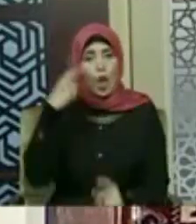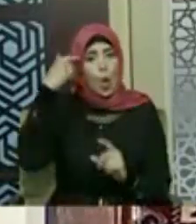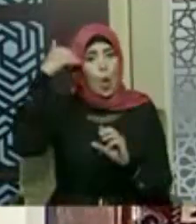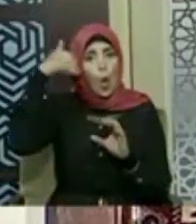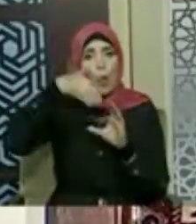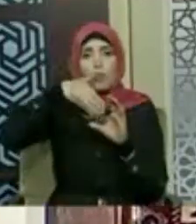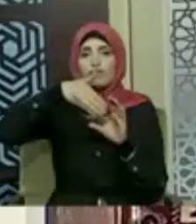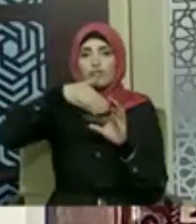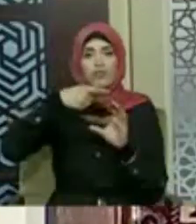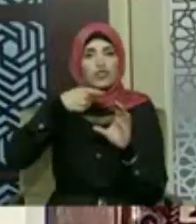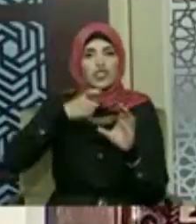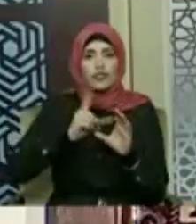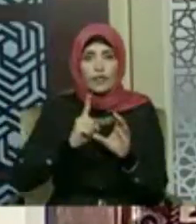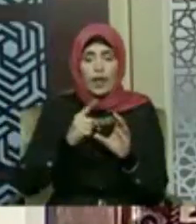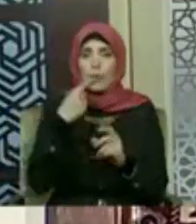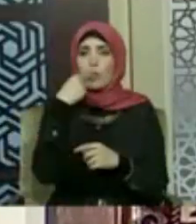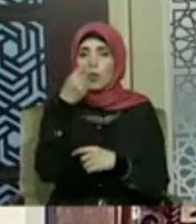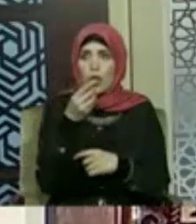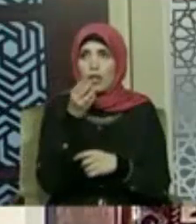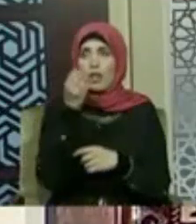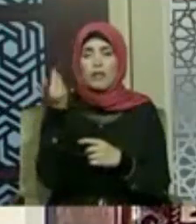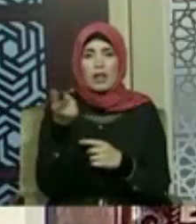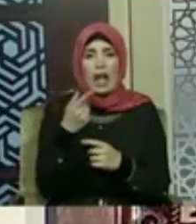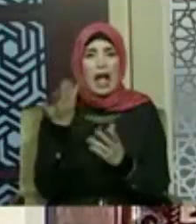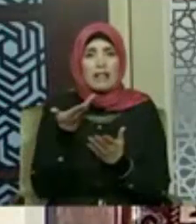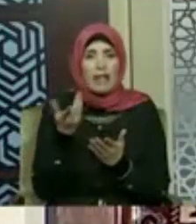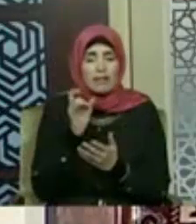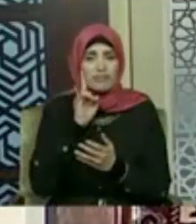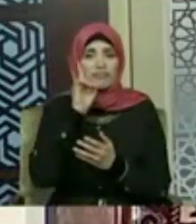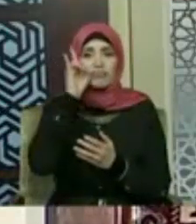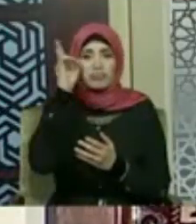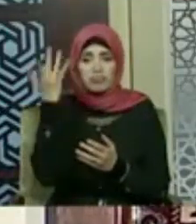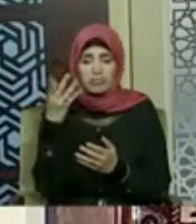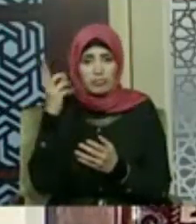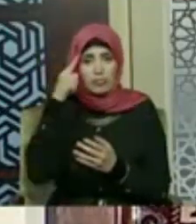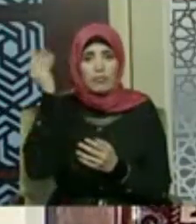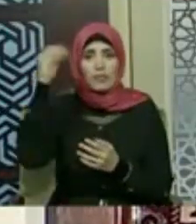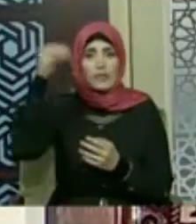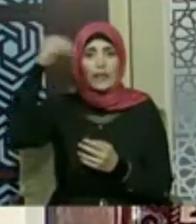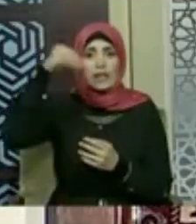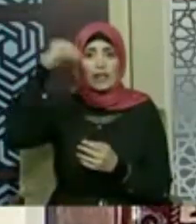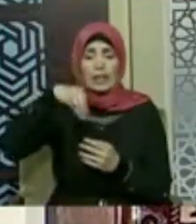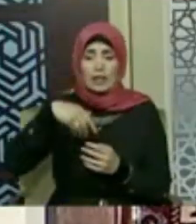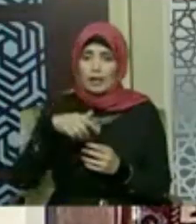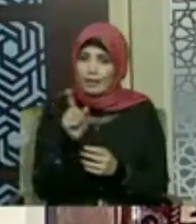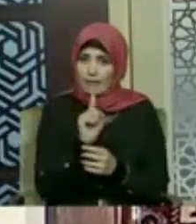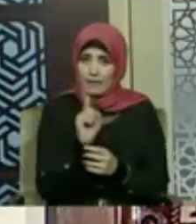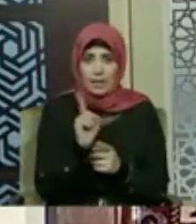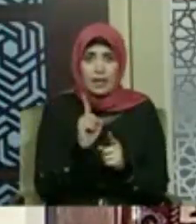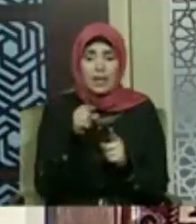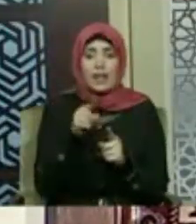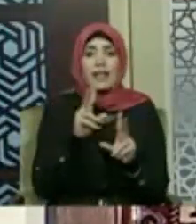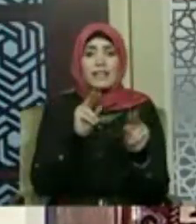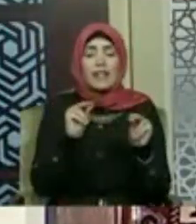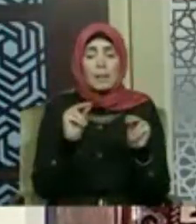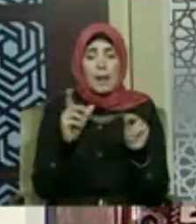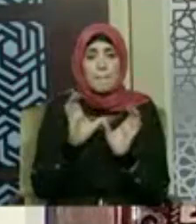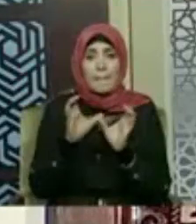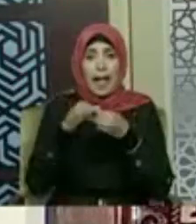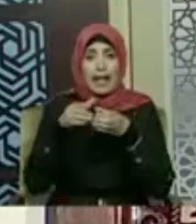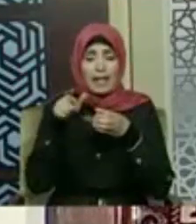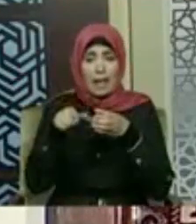وما بين غال يحرف النصوص عن قصد، كما تفعل الجماعات